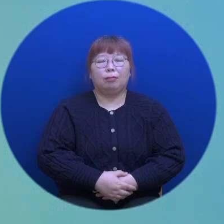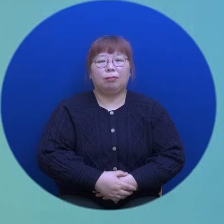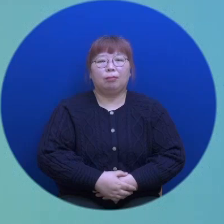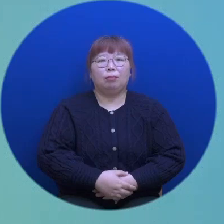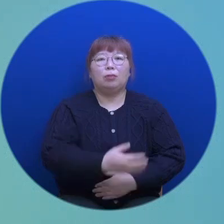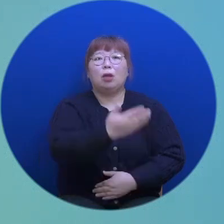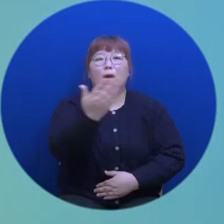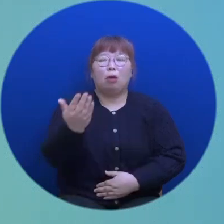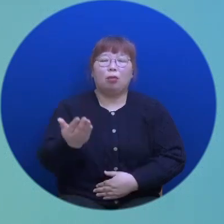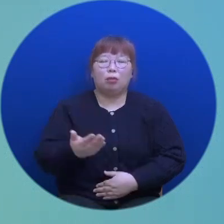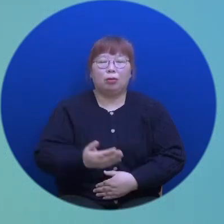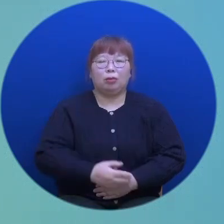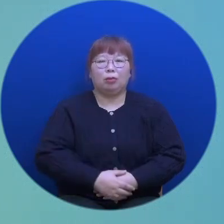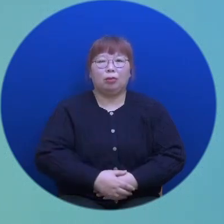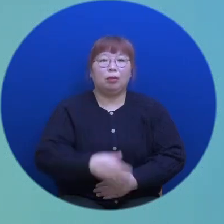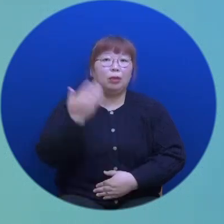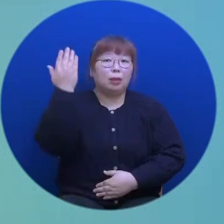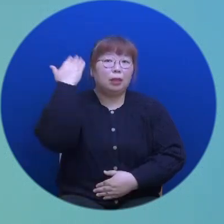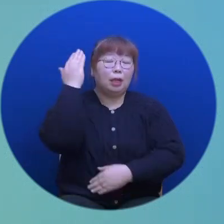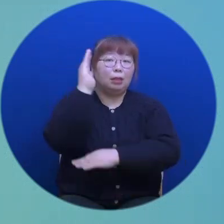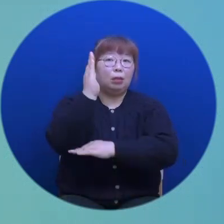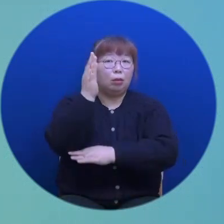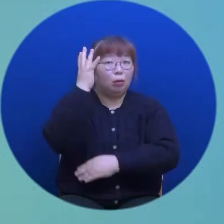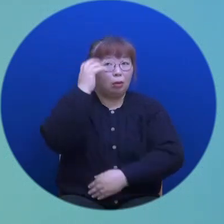여러분, 지난 설교를 기억하십니까?